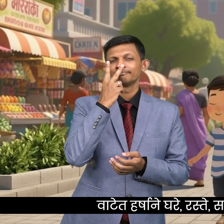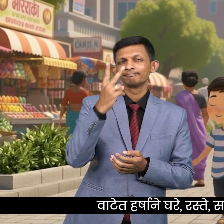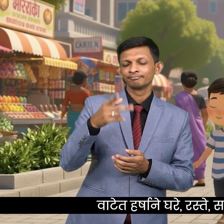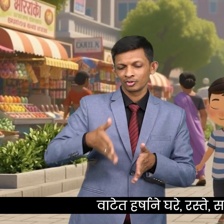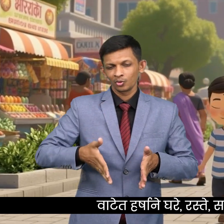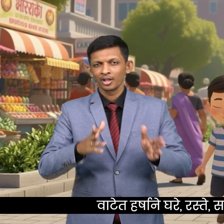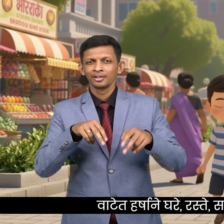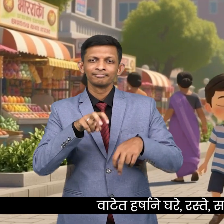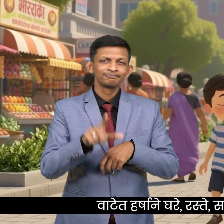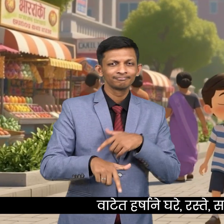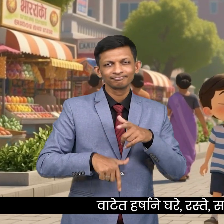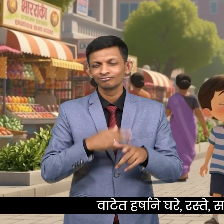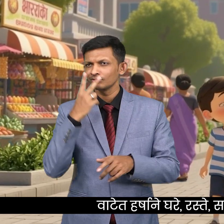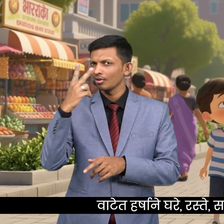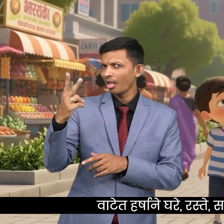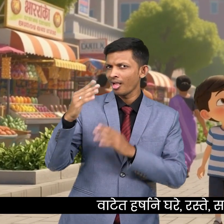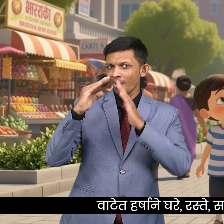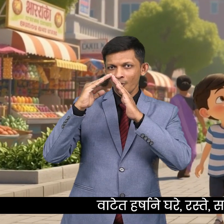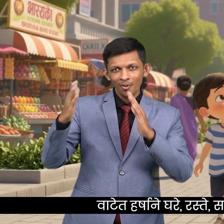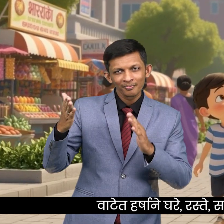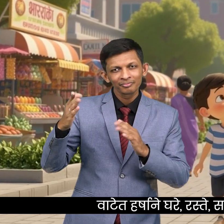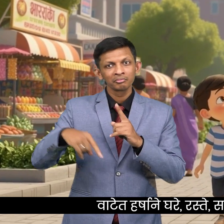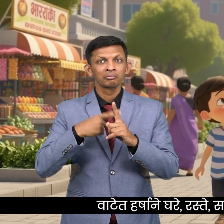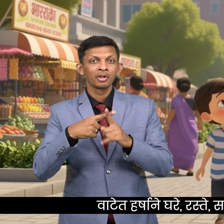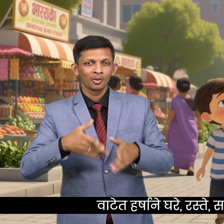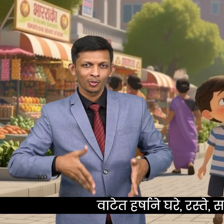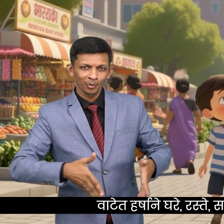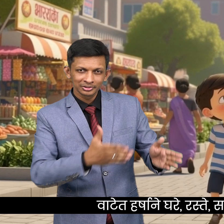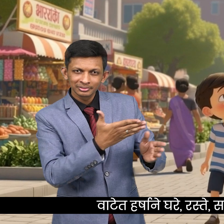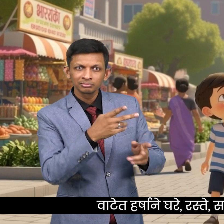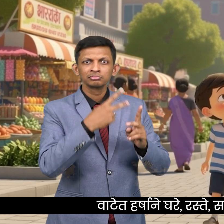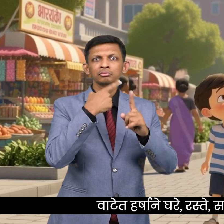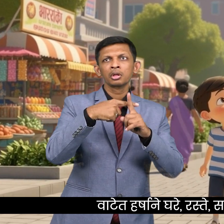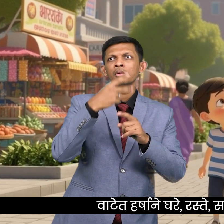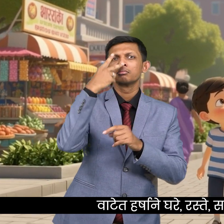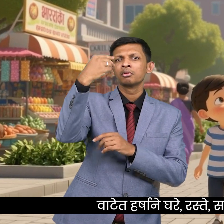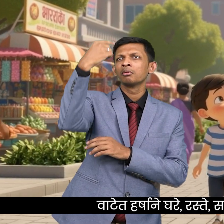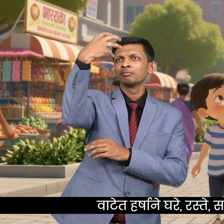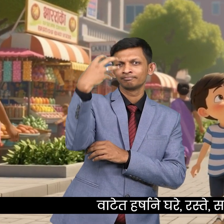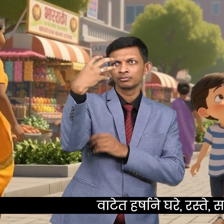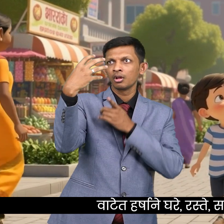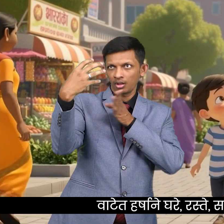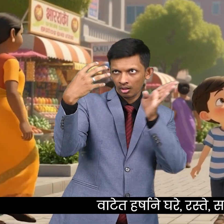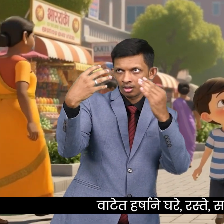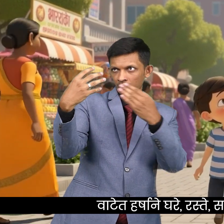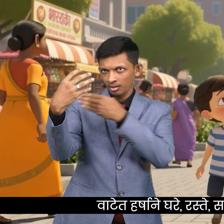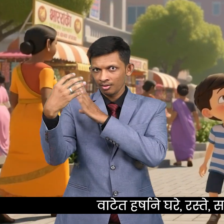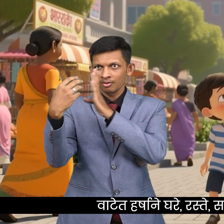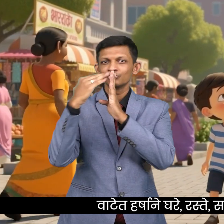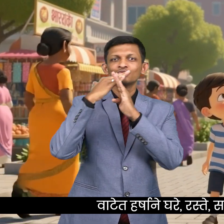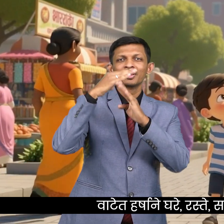वाटेत हर्षने घरे, रस्ते, साइनबोर्ड आणि दुकाने पाहिली।